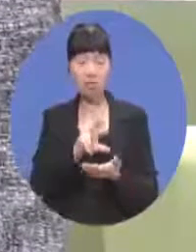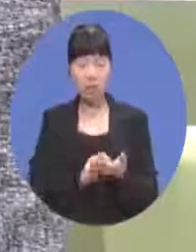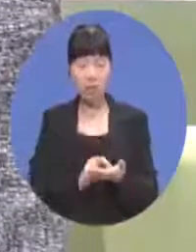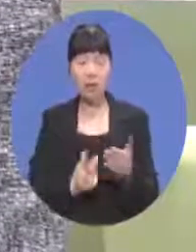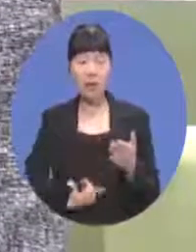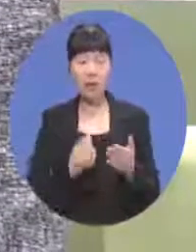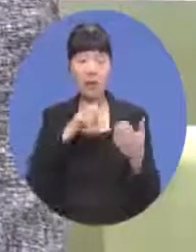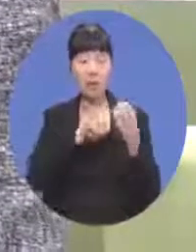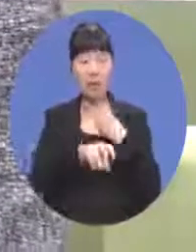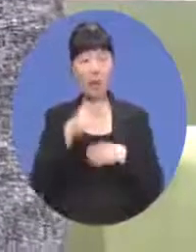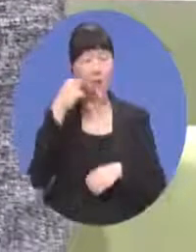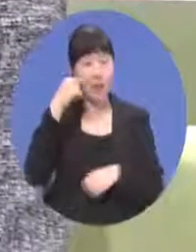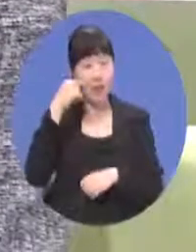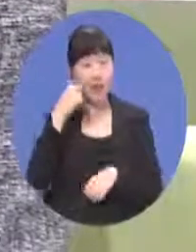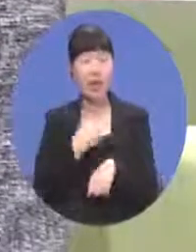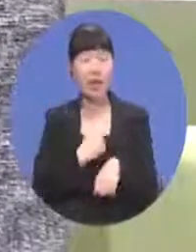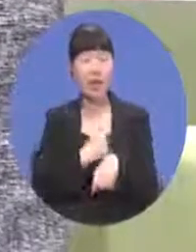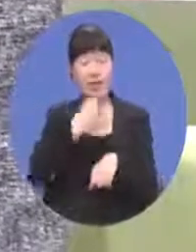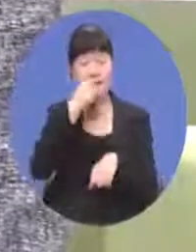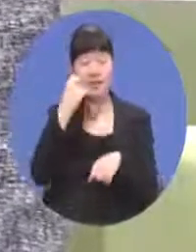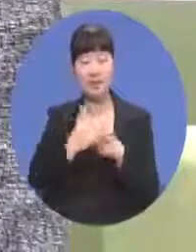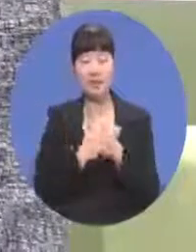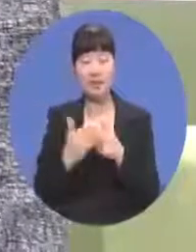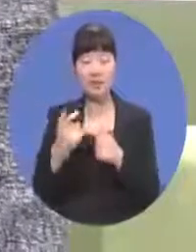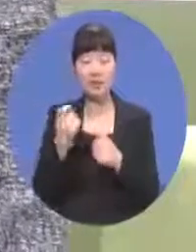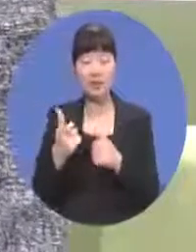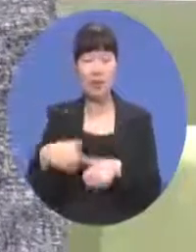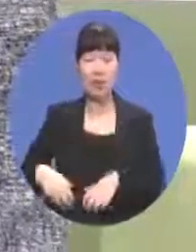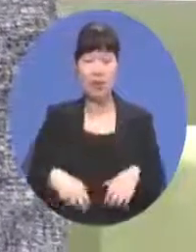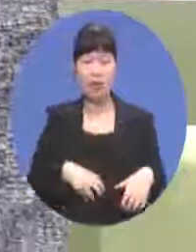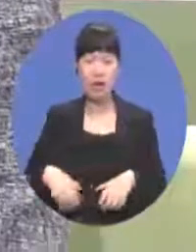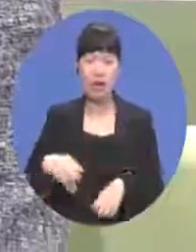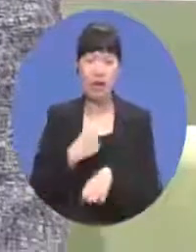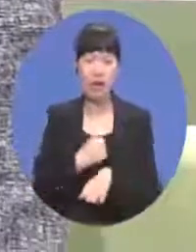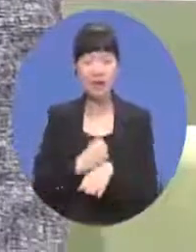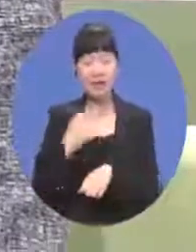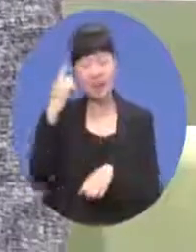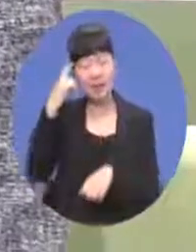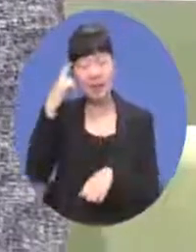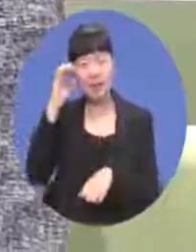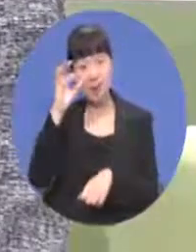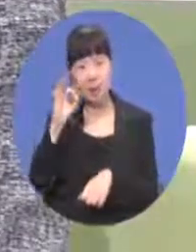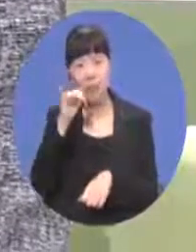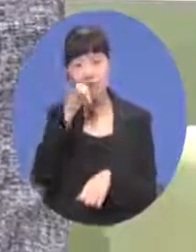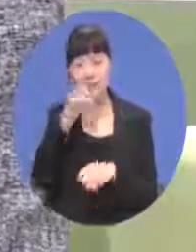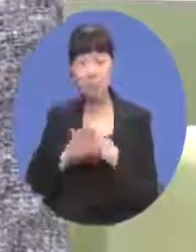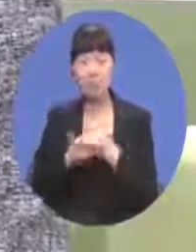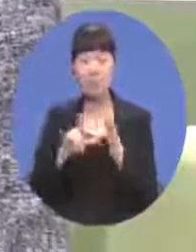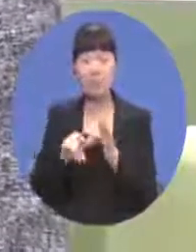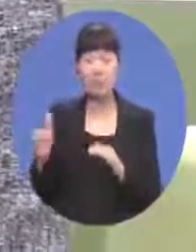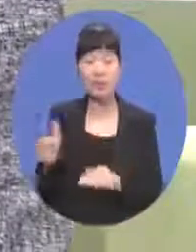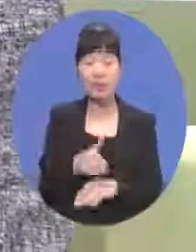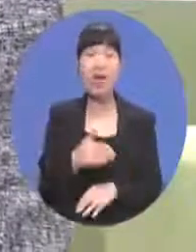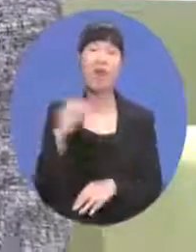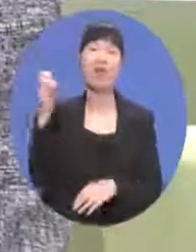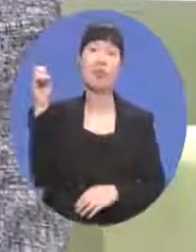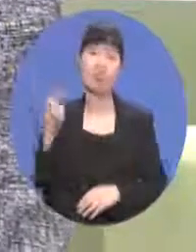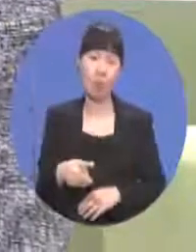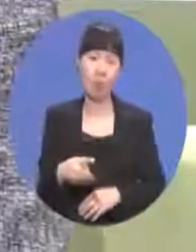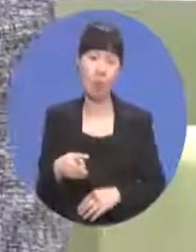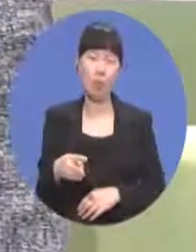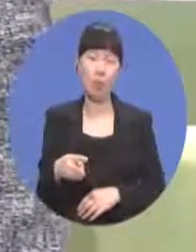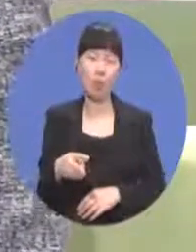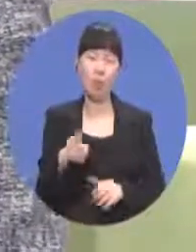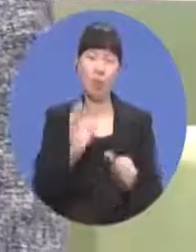어떻게 바로 답을 못해? 이런 생각이 들어서 조금 우물쭈물한 기색을 보이게 되면은 그때부터 또, 또 이렇게 하게